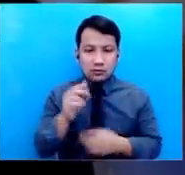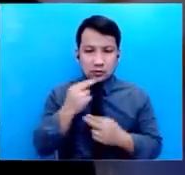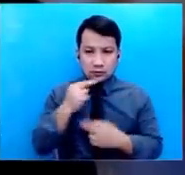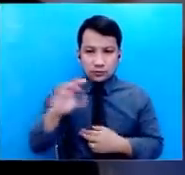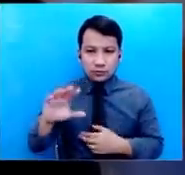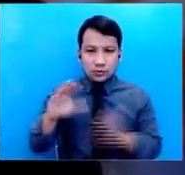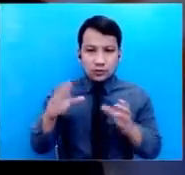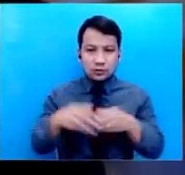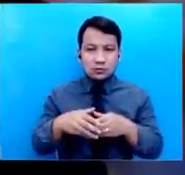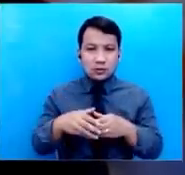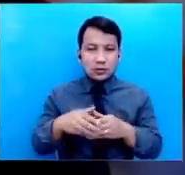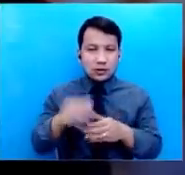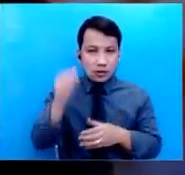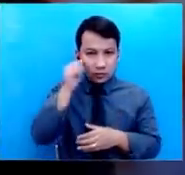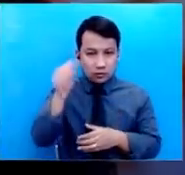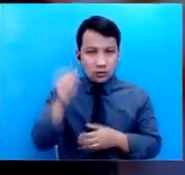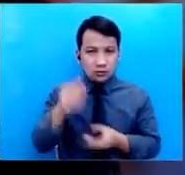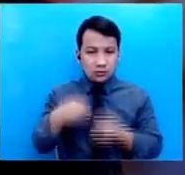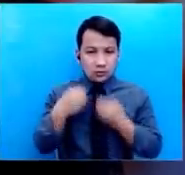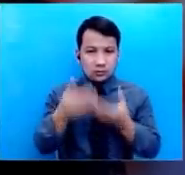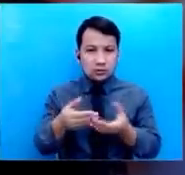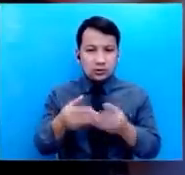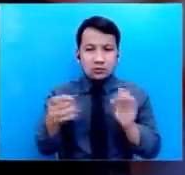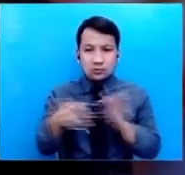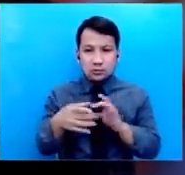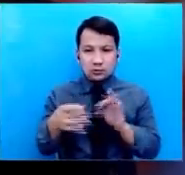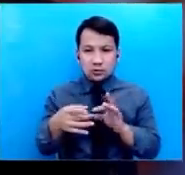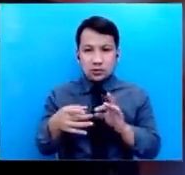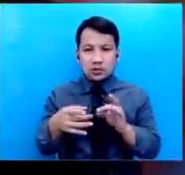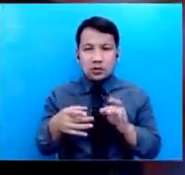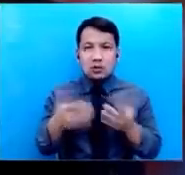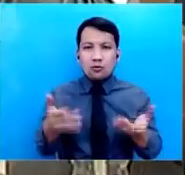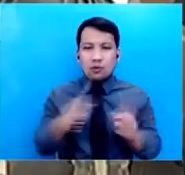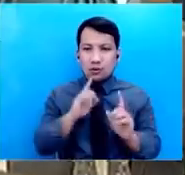Atong Ang na magbibigay ng komento pero wala pa rin ito